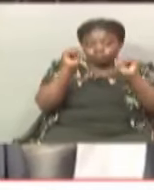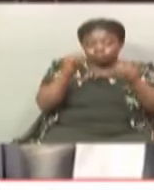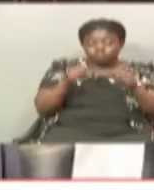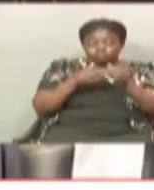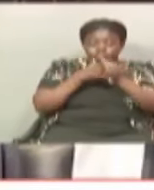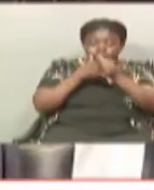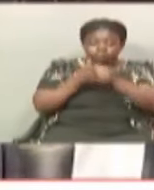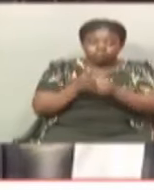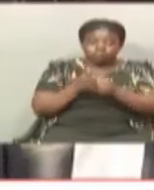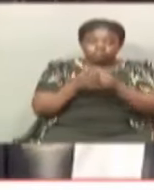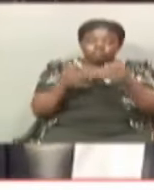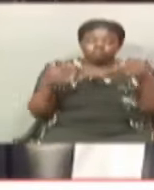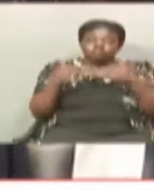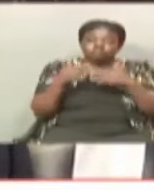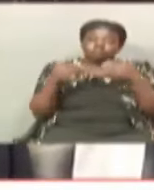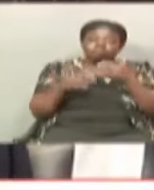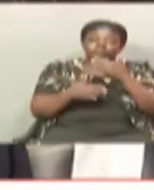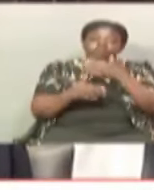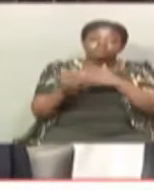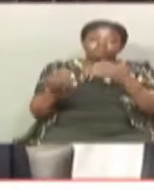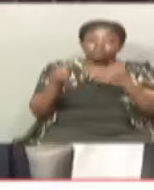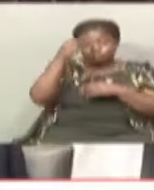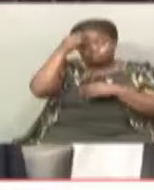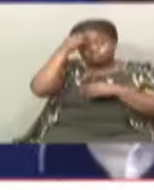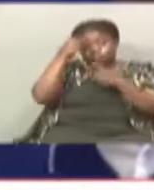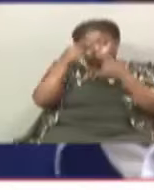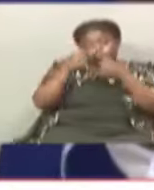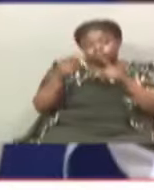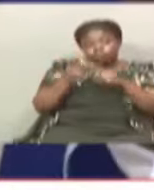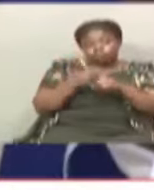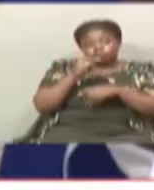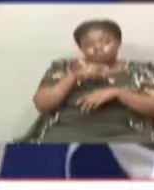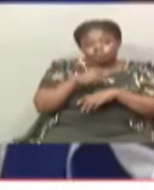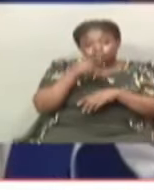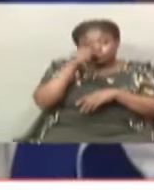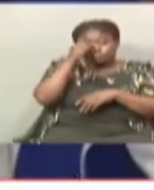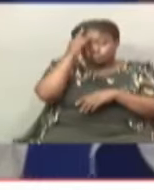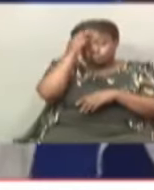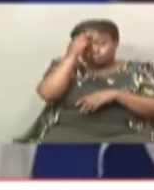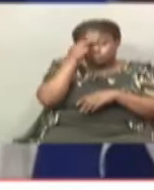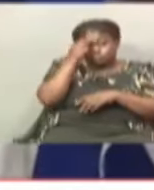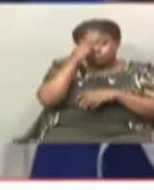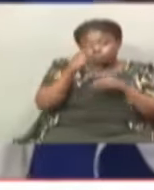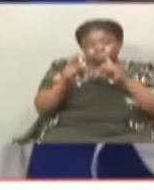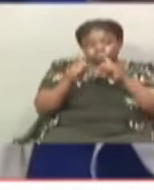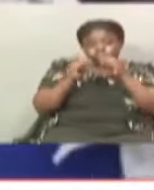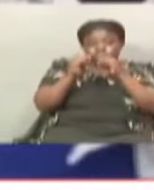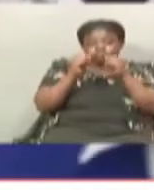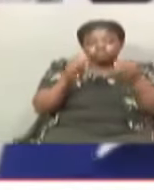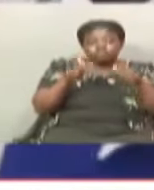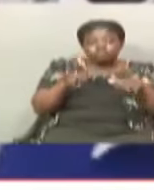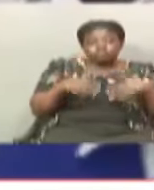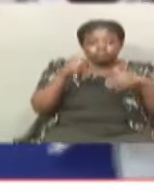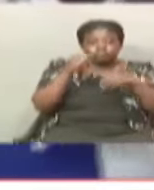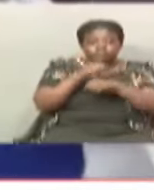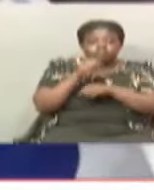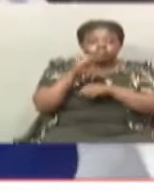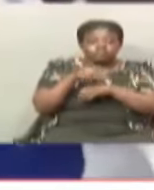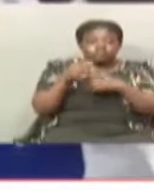tukulembera ati amukutya mukama amagezi megasookera amukubasa ndi nabezi tokuliko nabo basa nyukire simu lya